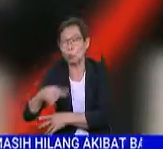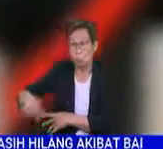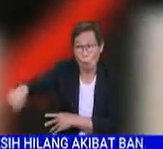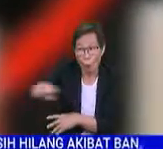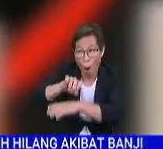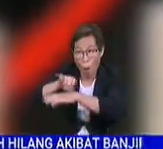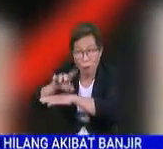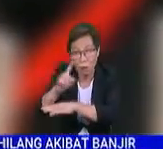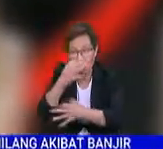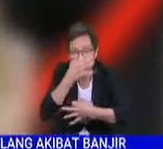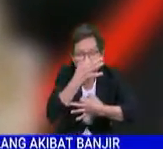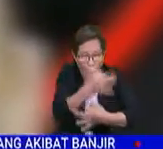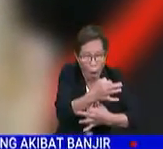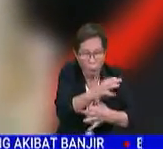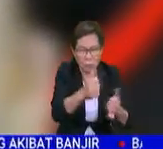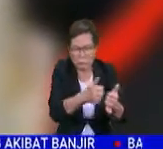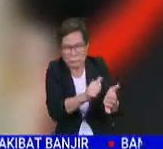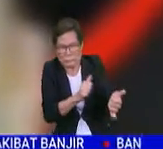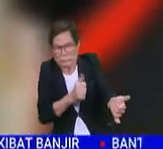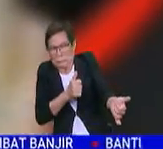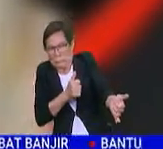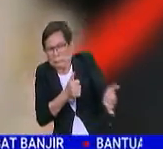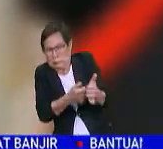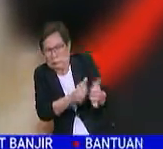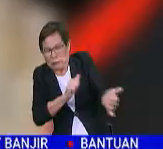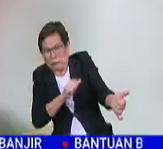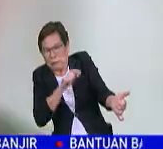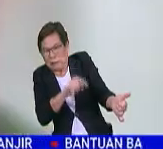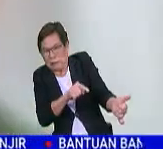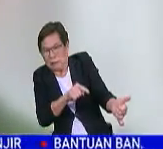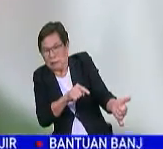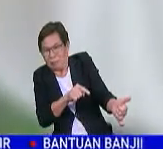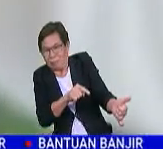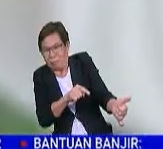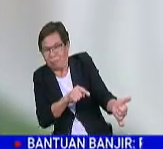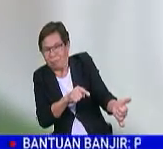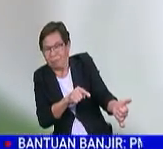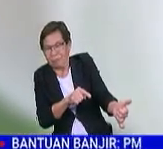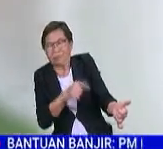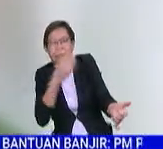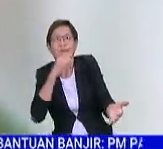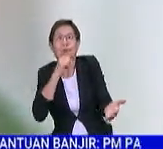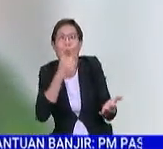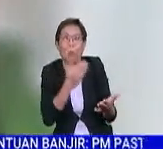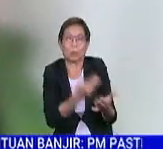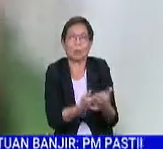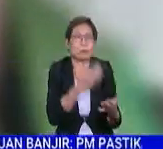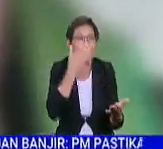terpengaruh dan menjauhi sebarang amalan yang menjurus kepada khurafat.